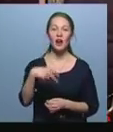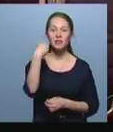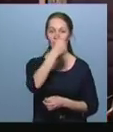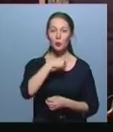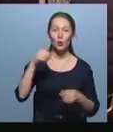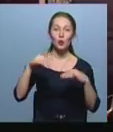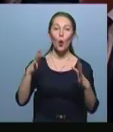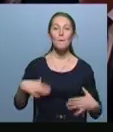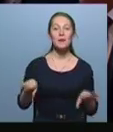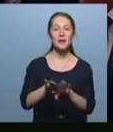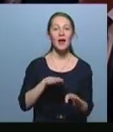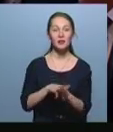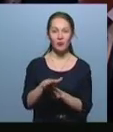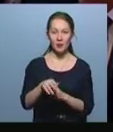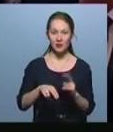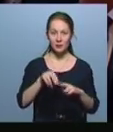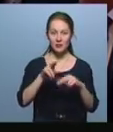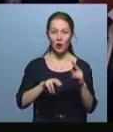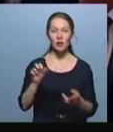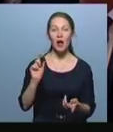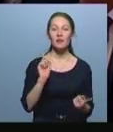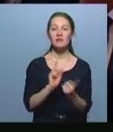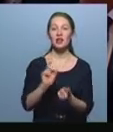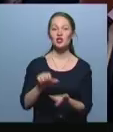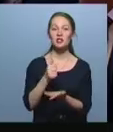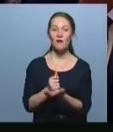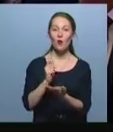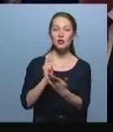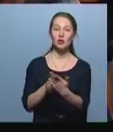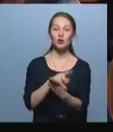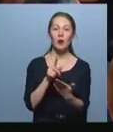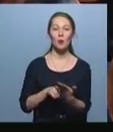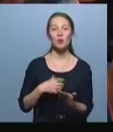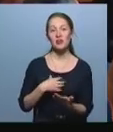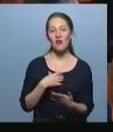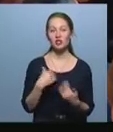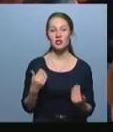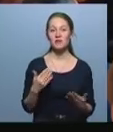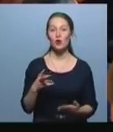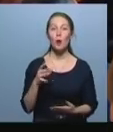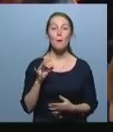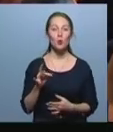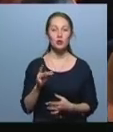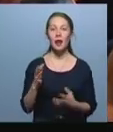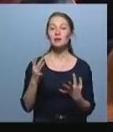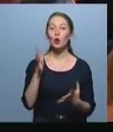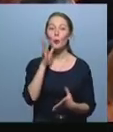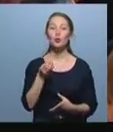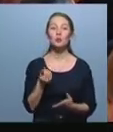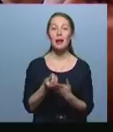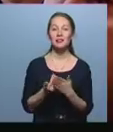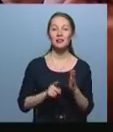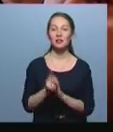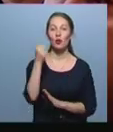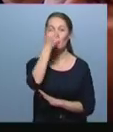объект закончить. На встрече с главой Удмуртии жители задают самый актуальный сегодня вопрос про мусор. Сколько будут платить с нового года,